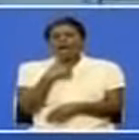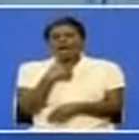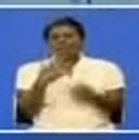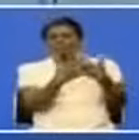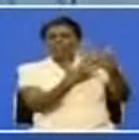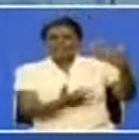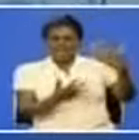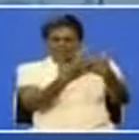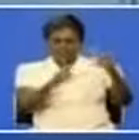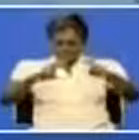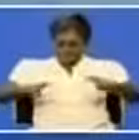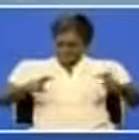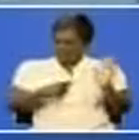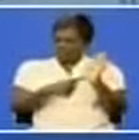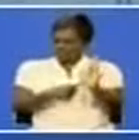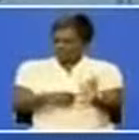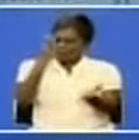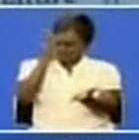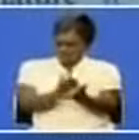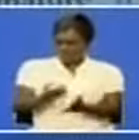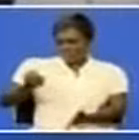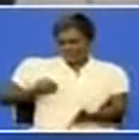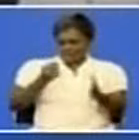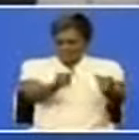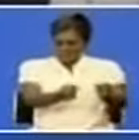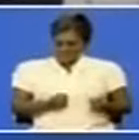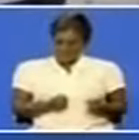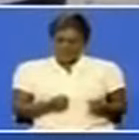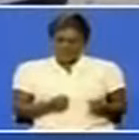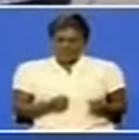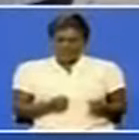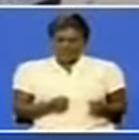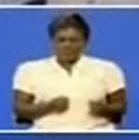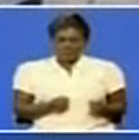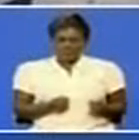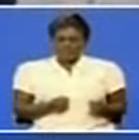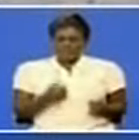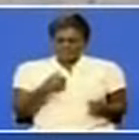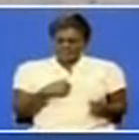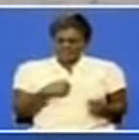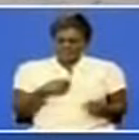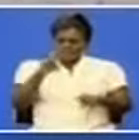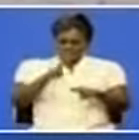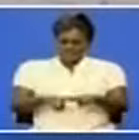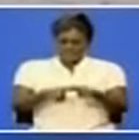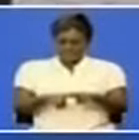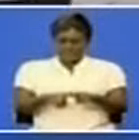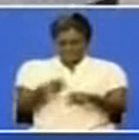kwa nguo. Uchunguzi wa hospitali pia unaonyesha kuwa msichana huyo alibakwa. Bini nilikaa akakuja.